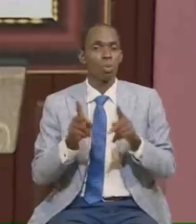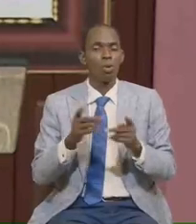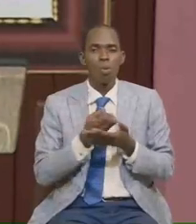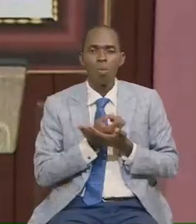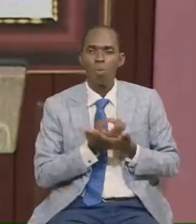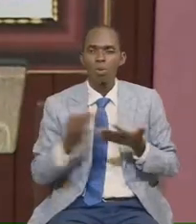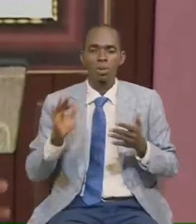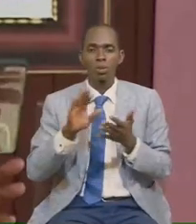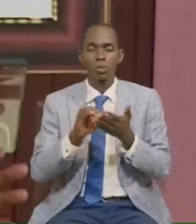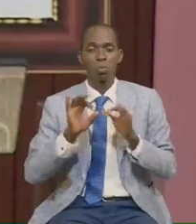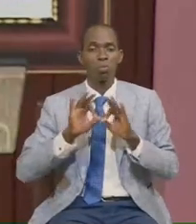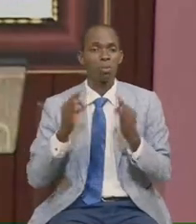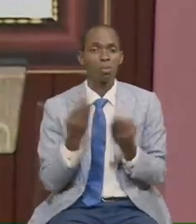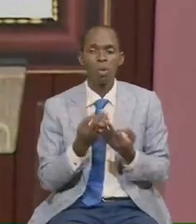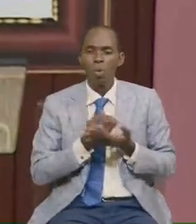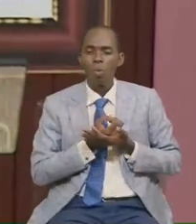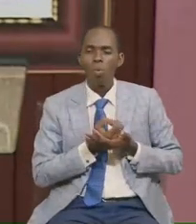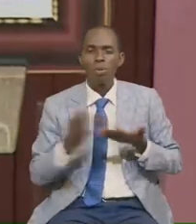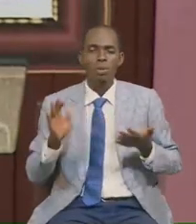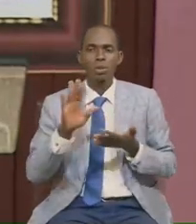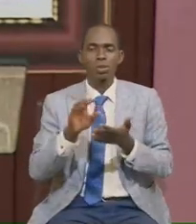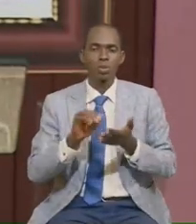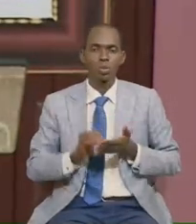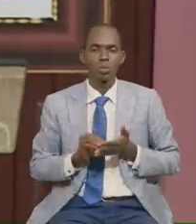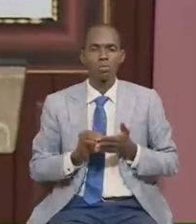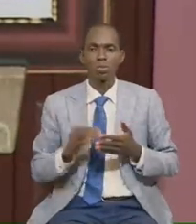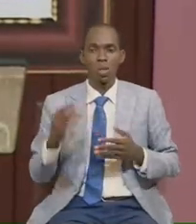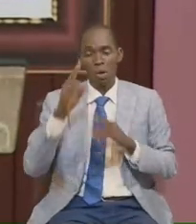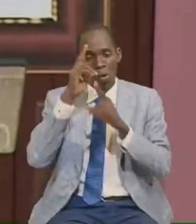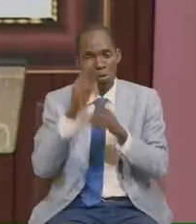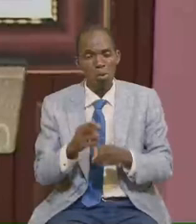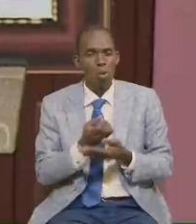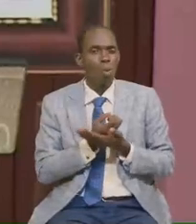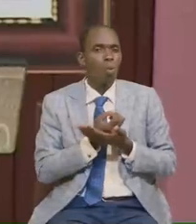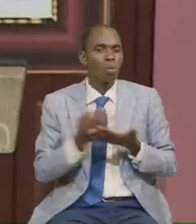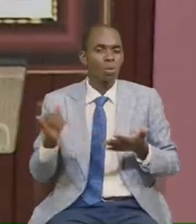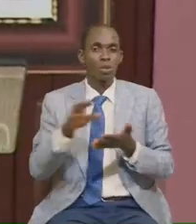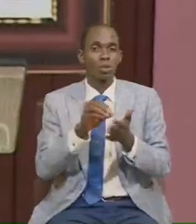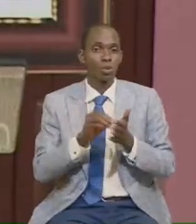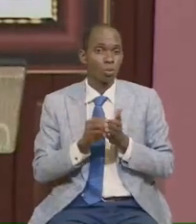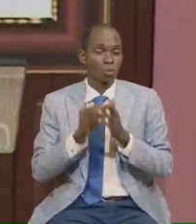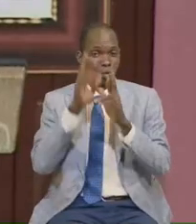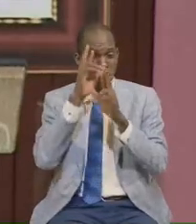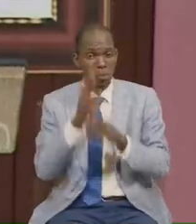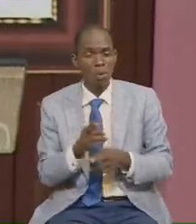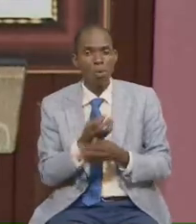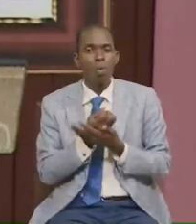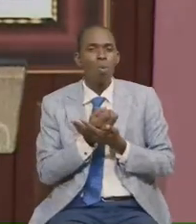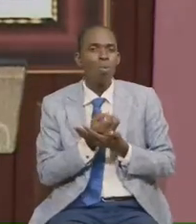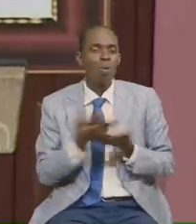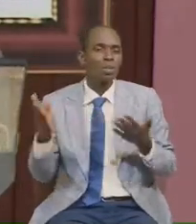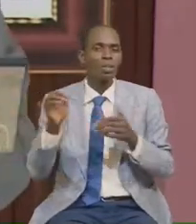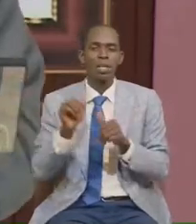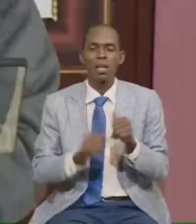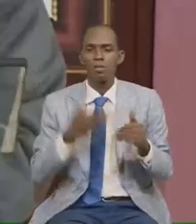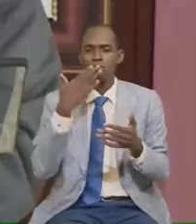famille, gaspille son prestige à lui, gaspille son honneur et gâche